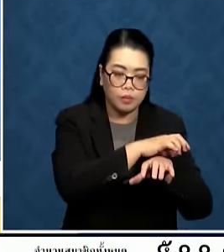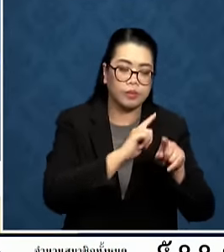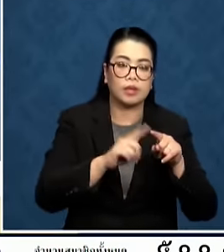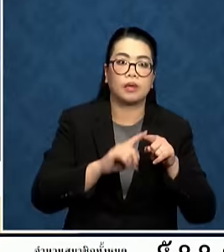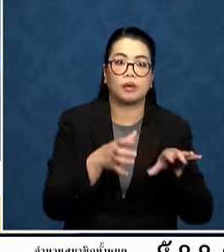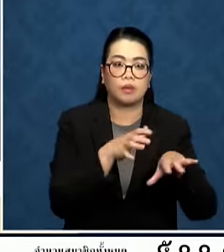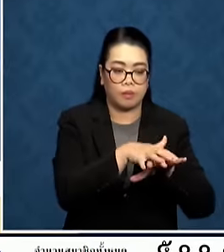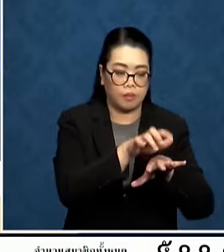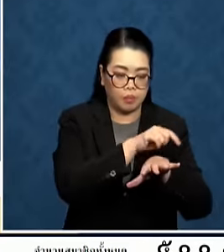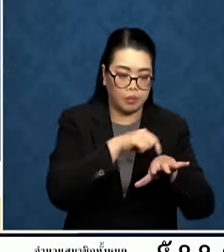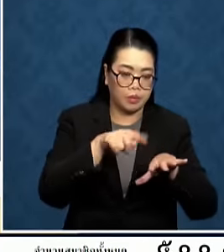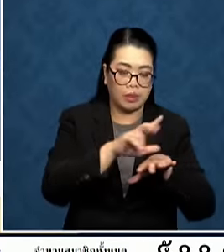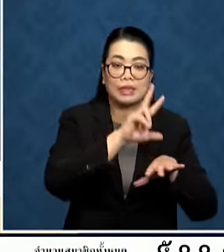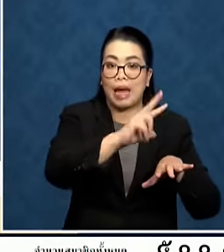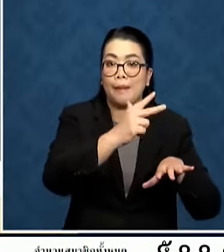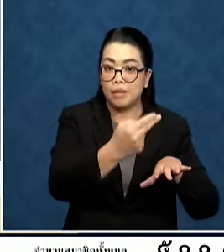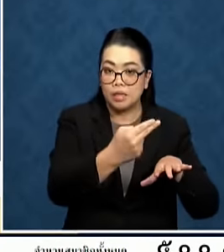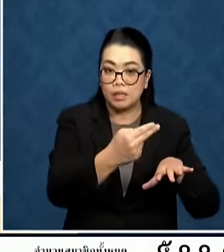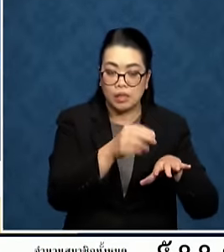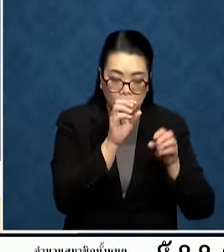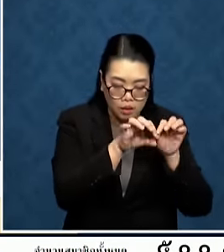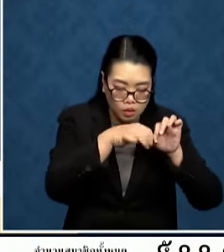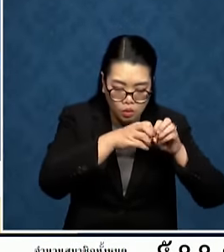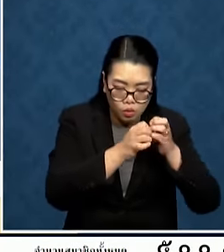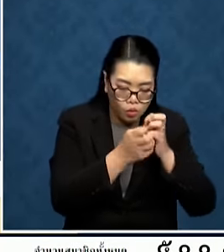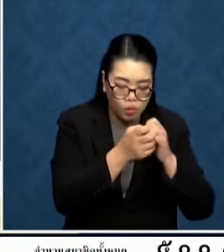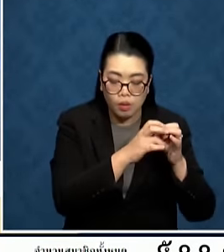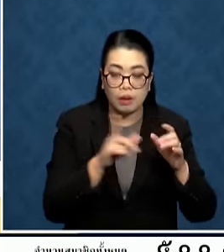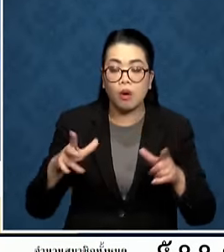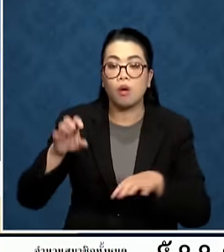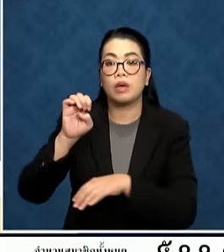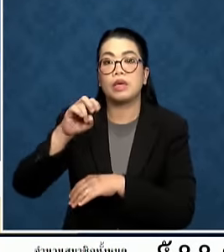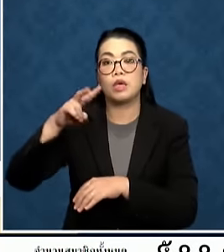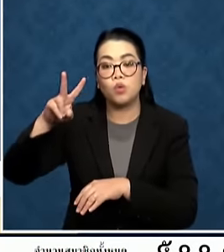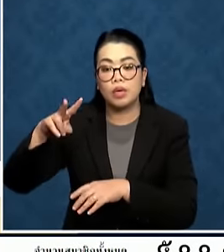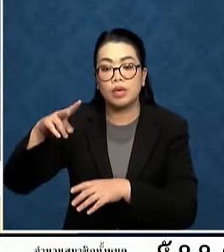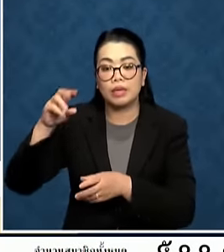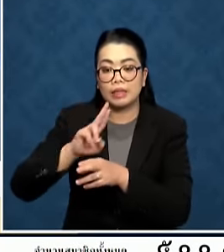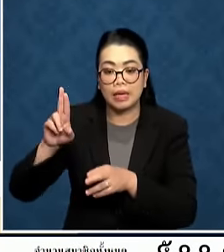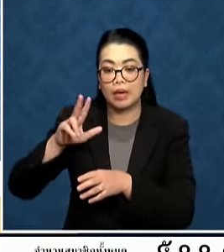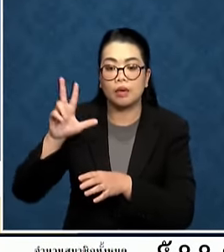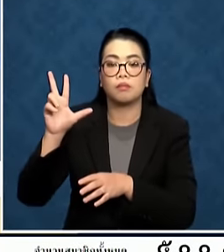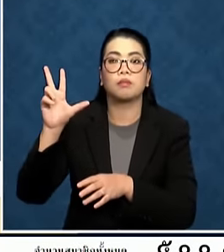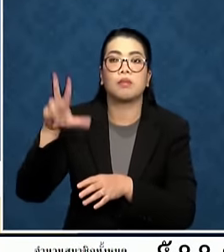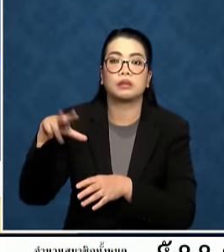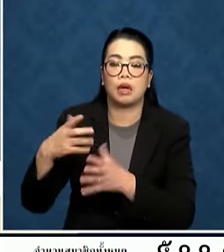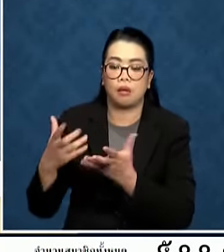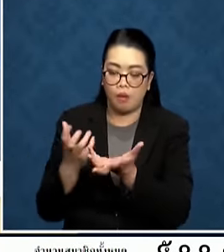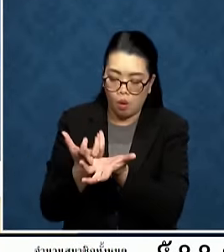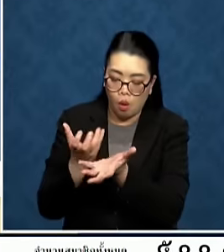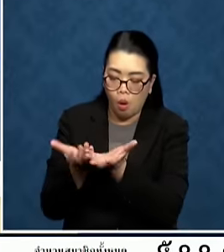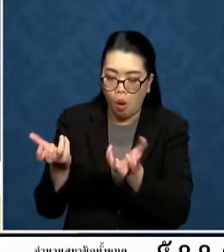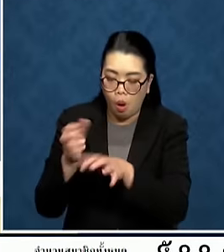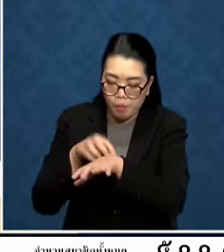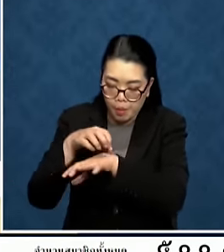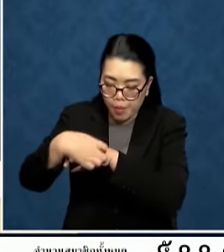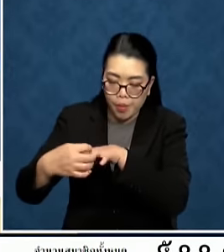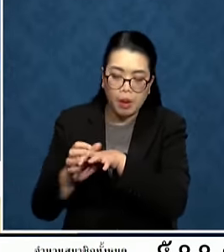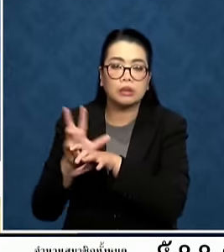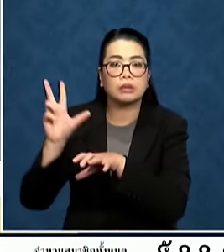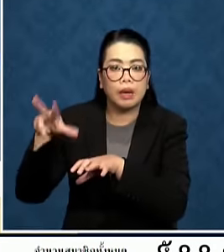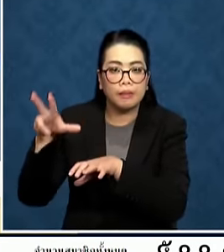ส่วนรถยนต์คันนึงนี่ประมาณ 30,000ชิ้นพอมาเป็น EVเนี่ยเหลือใช้คันนึงไม่ถึง 3,000ชิ้นและแน่นอนสุดท้ายถ้ากระทบกิจการ